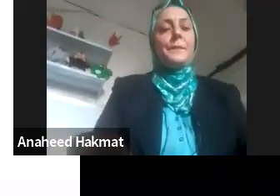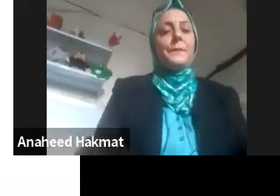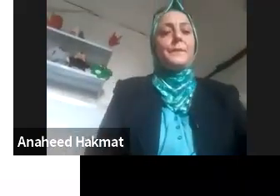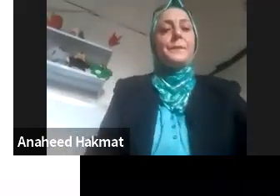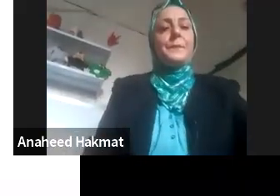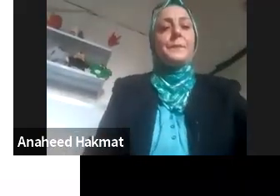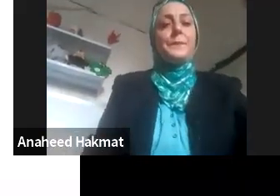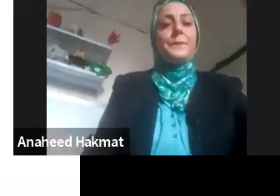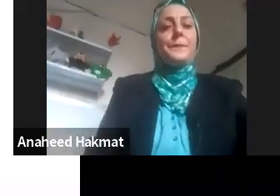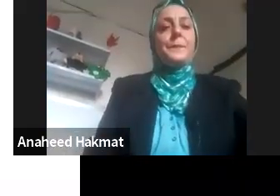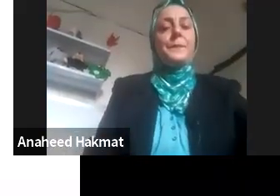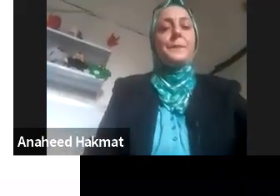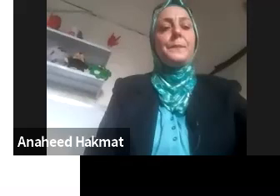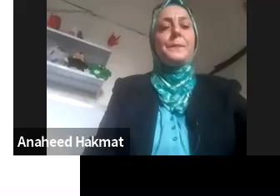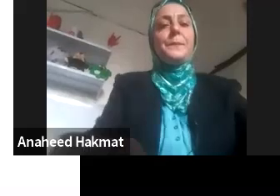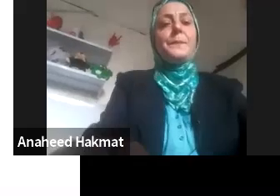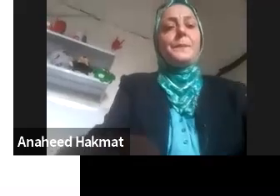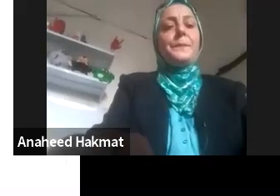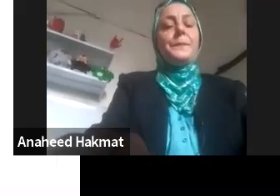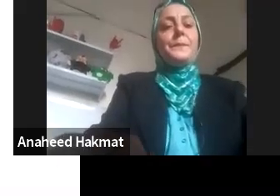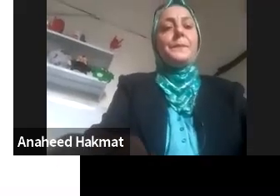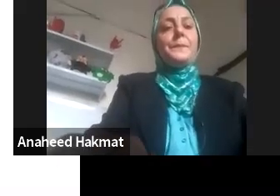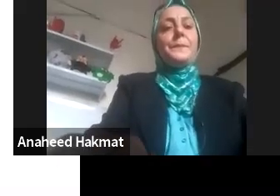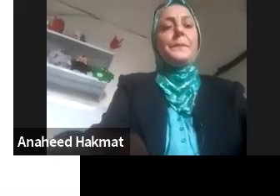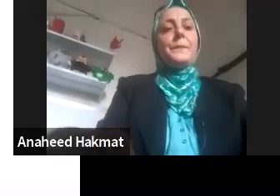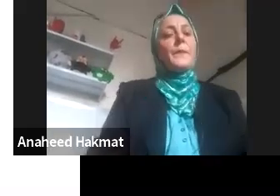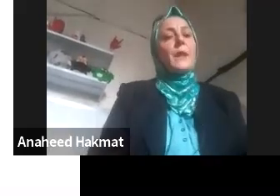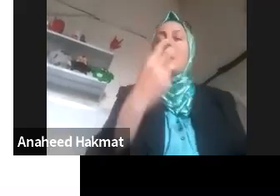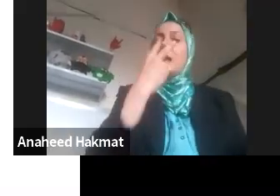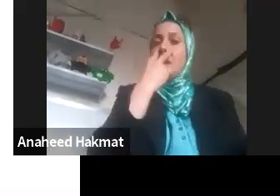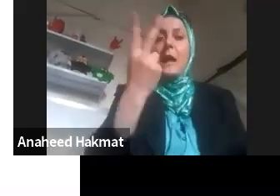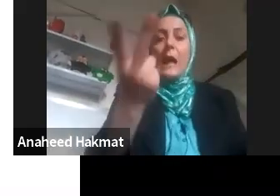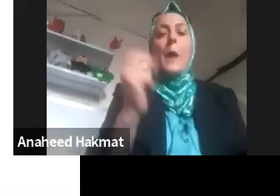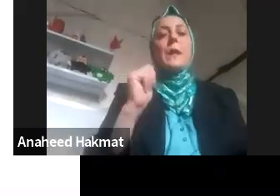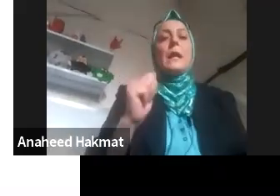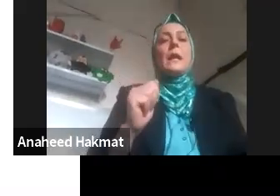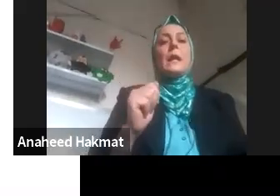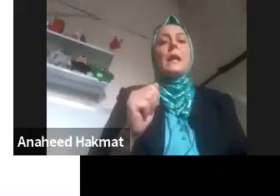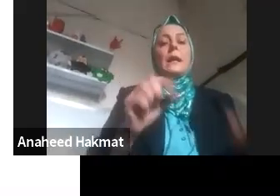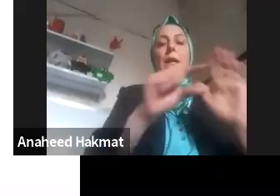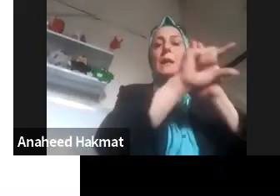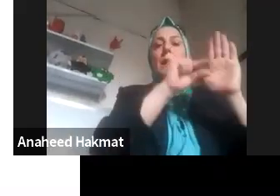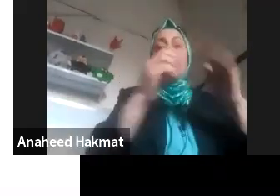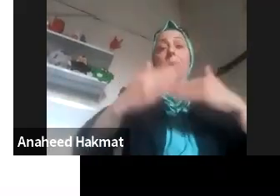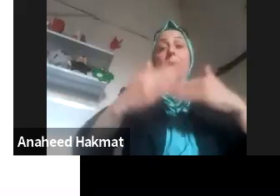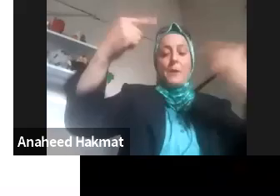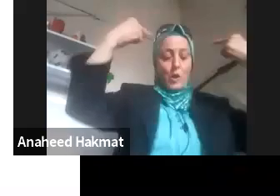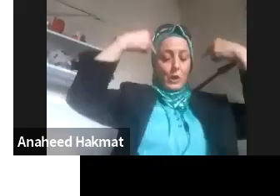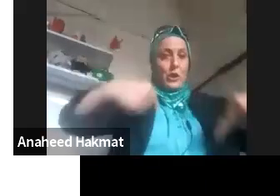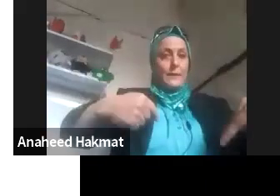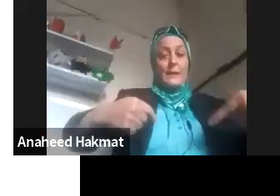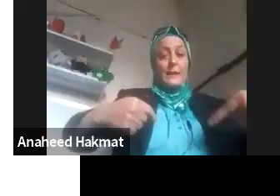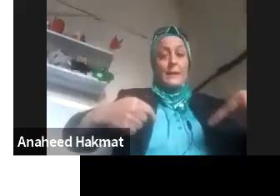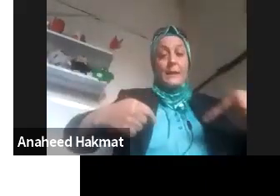هو كلنا منلاقي عملنا فيه كثير تحديات فيه، اللي هو قضية التباعد الجسدي والتخطيط لها. لما بدنا نحكي عن قضية